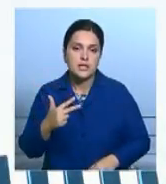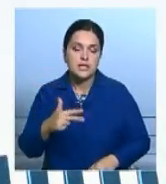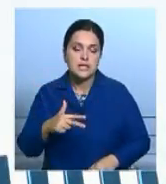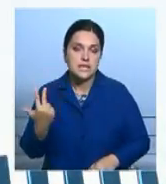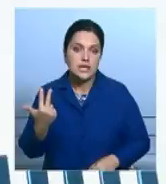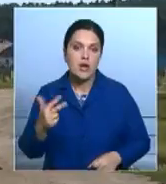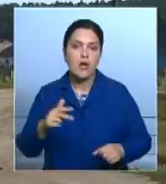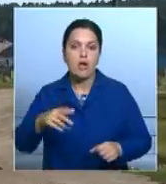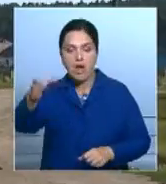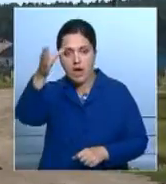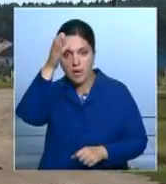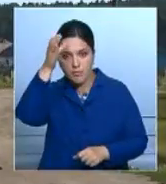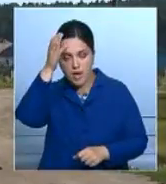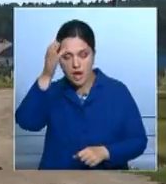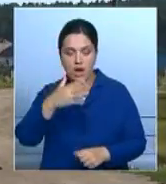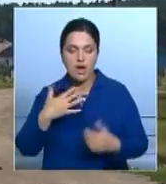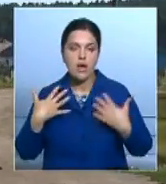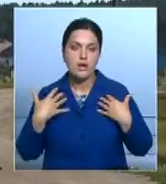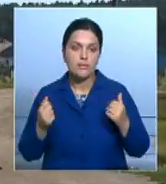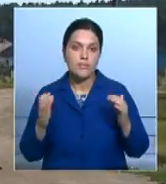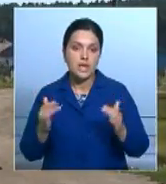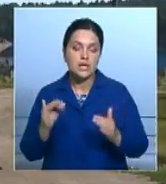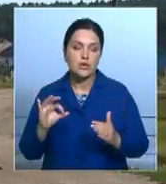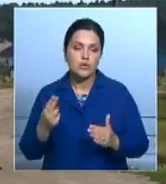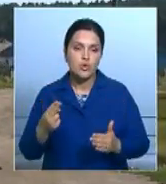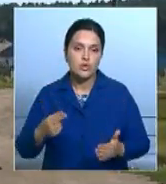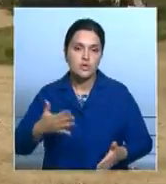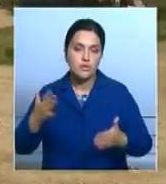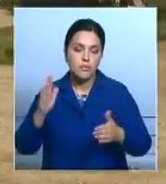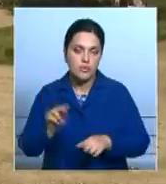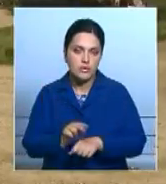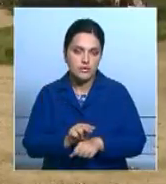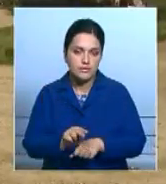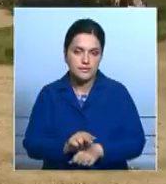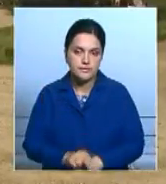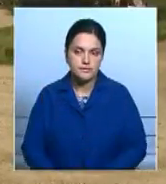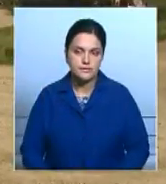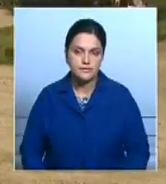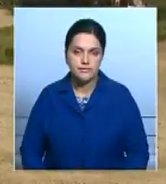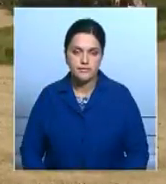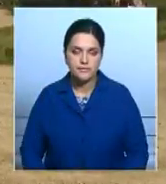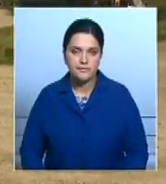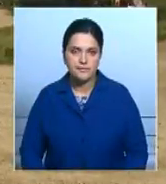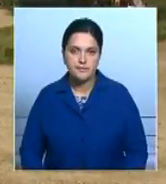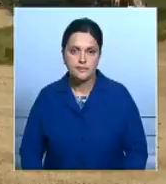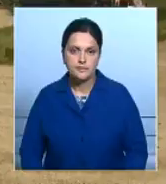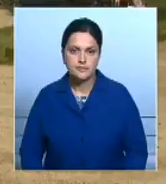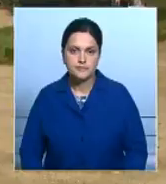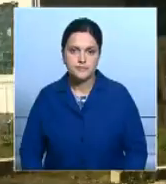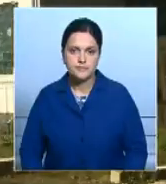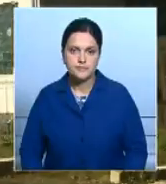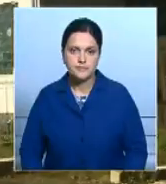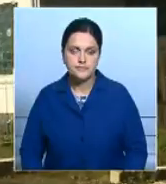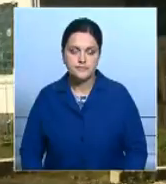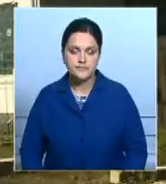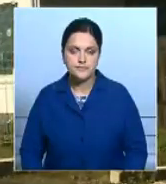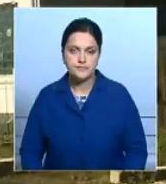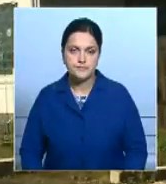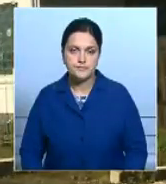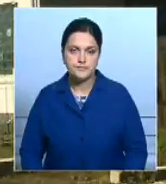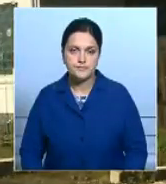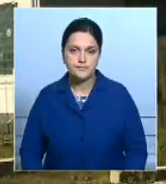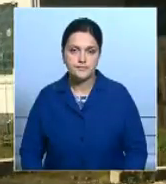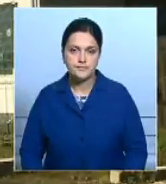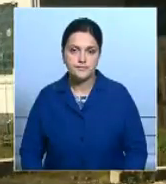объекта образования, здравоохранения и социальной инфраструктуры. Сауле Кусейнова, Анатолий Полянный, Акмолинская область,